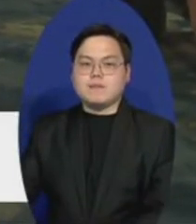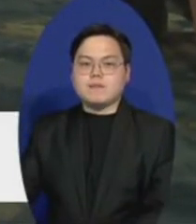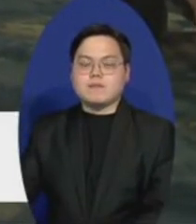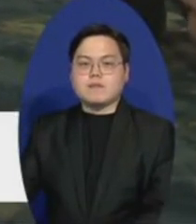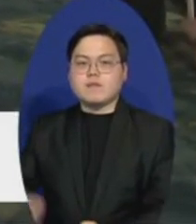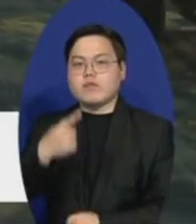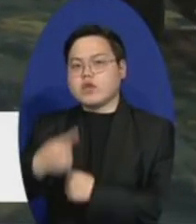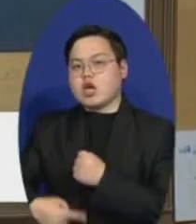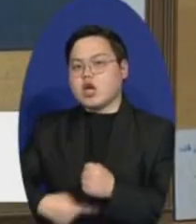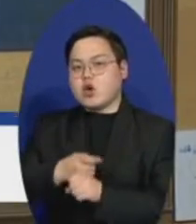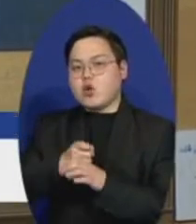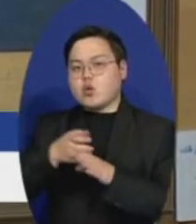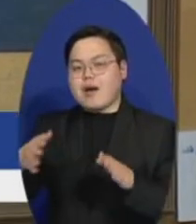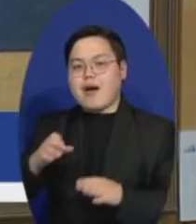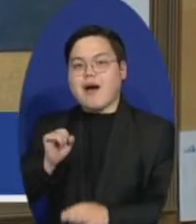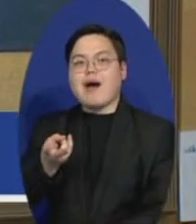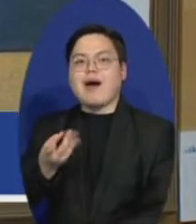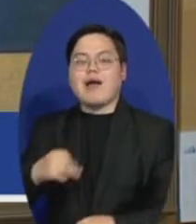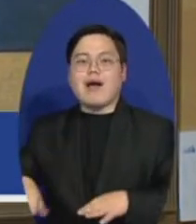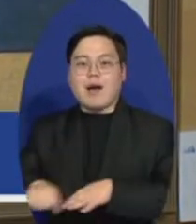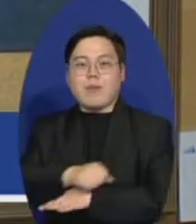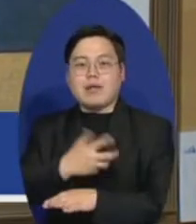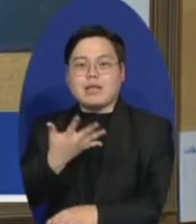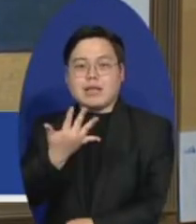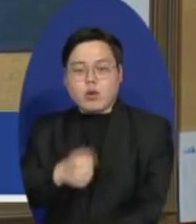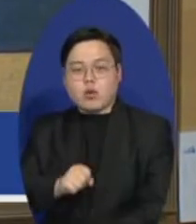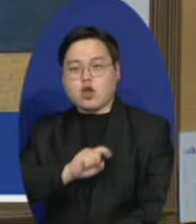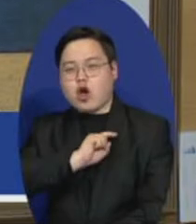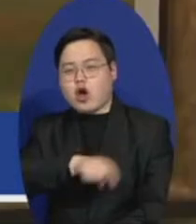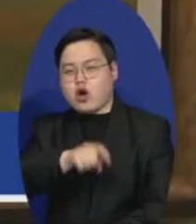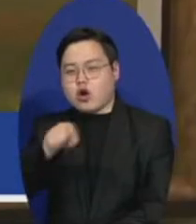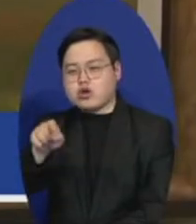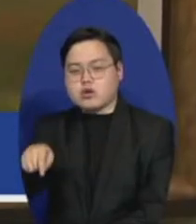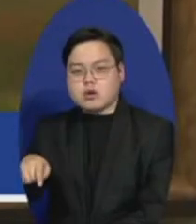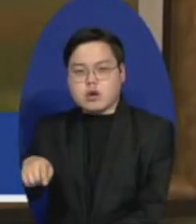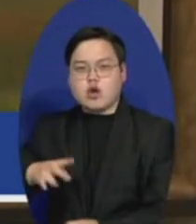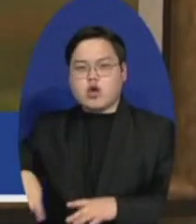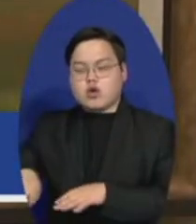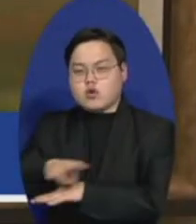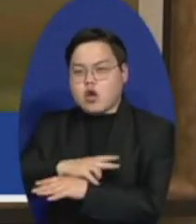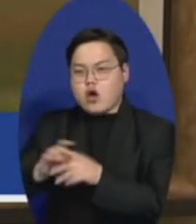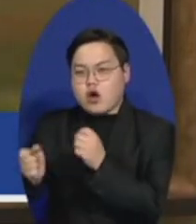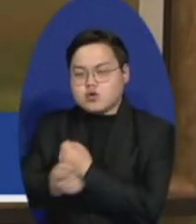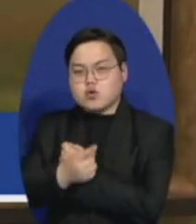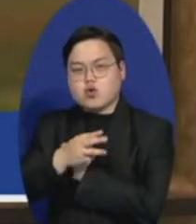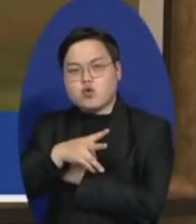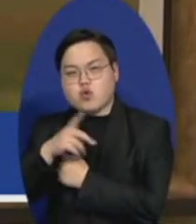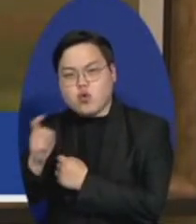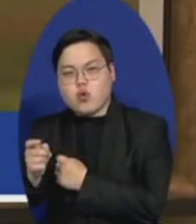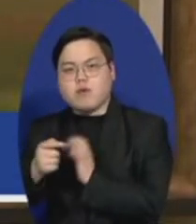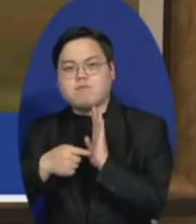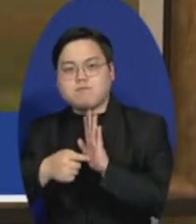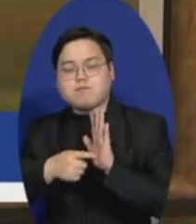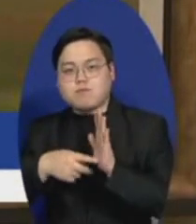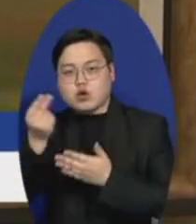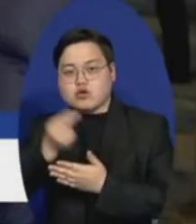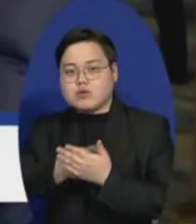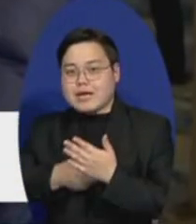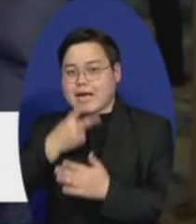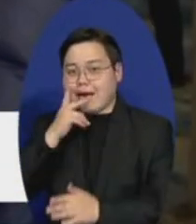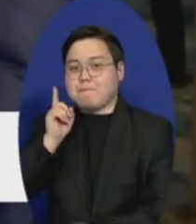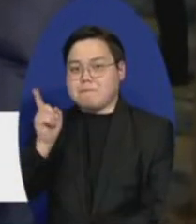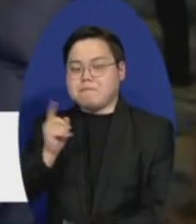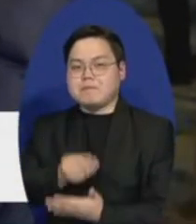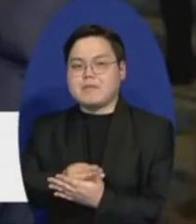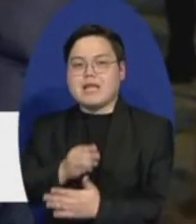Нэг жилийн хугацаанд Архангай аймагт 5 удаа зочилж нутгийн зан заншил онцлог түүхийг харуулсан уран зургуудыг үзэгчдэд харж байна.